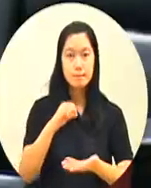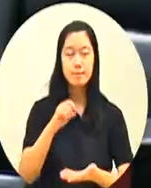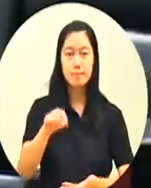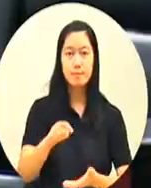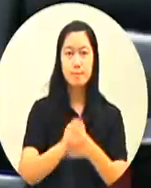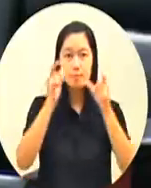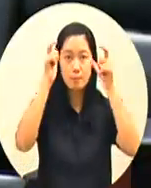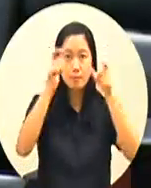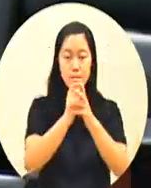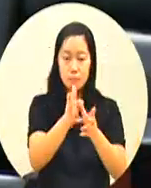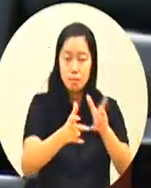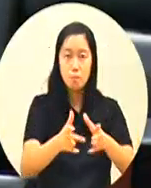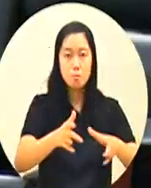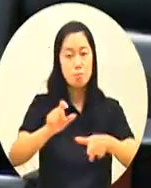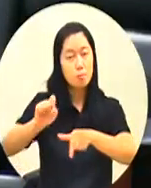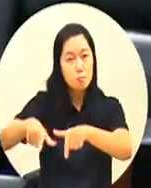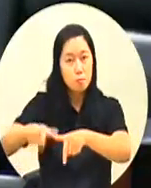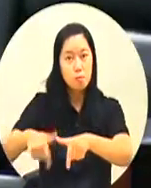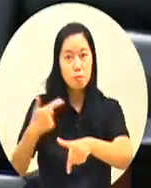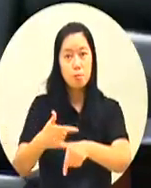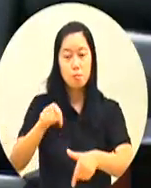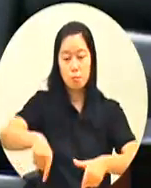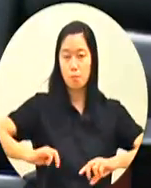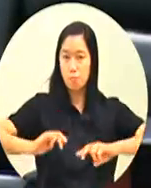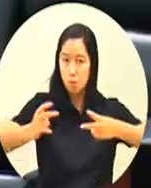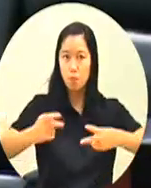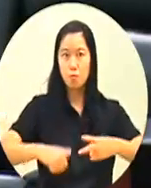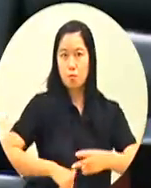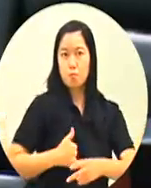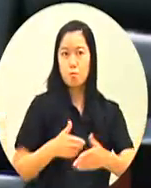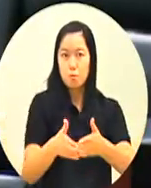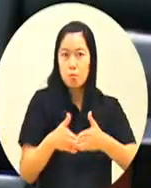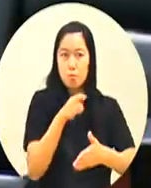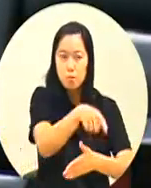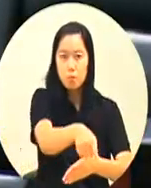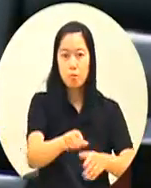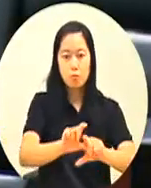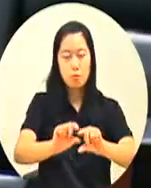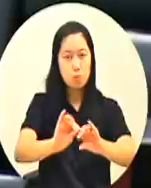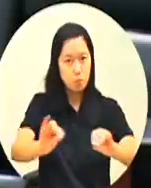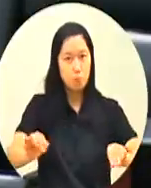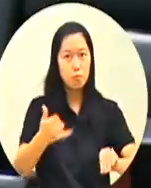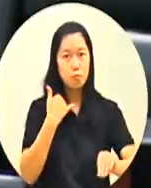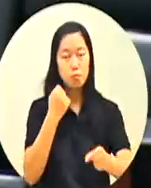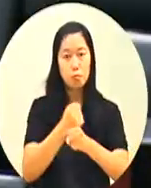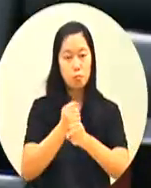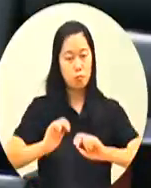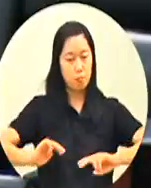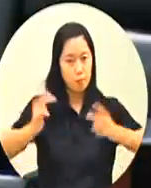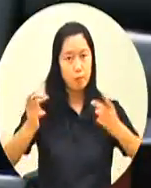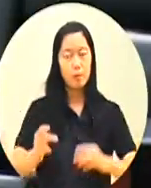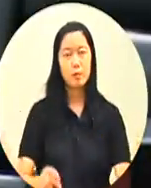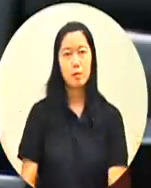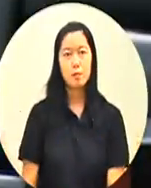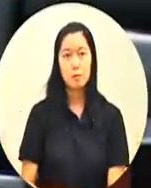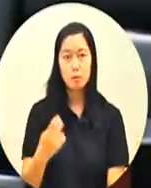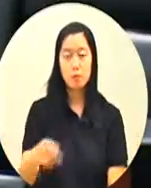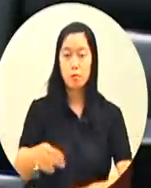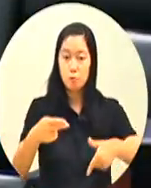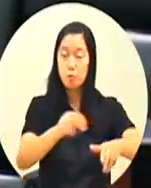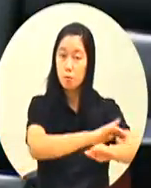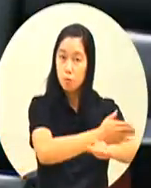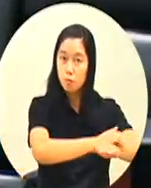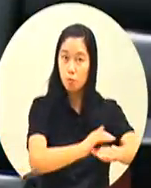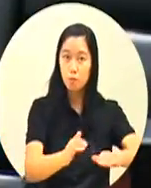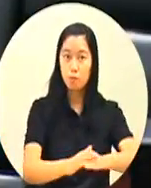的产业要翻转，的确需要这样的空间腹地来做处理。所以这边其实要拜托局长吼，仁武产业园区的进